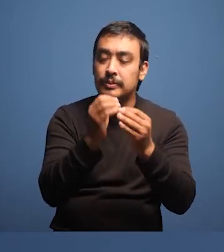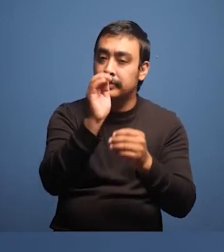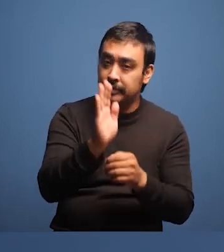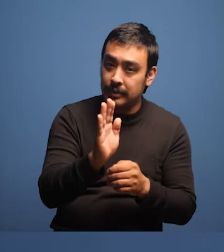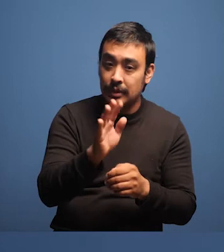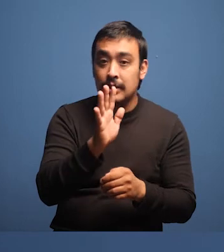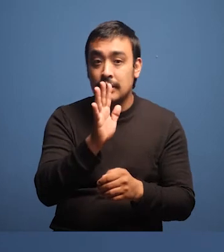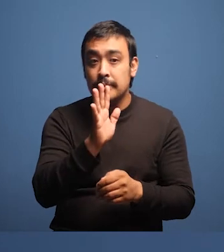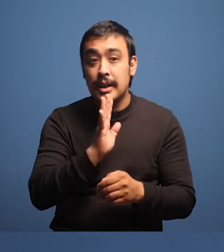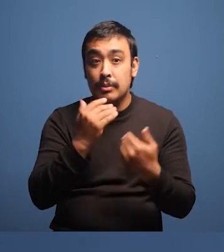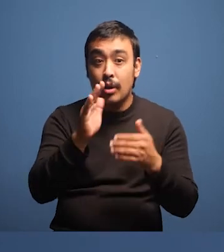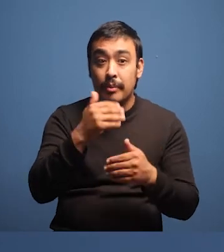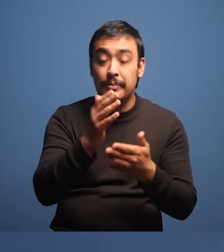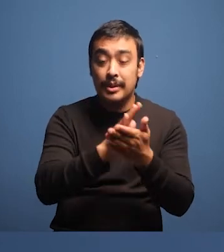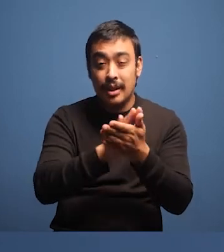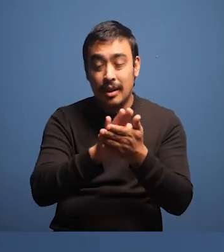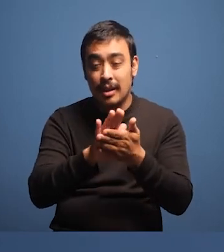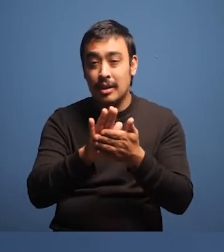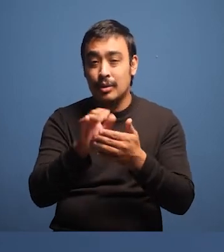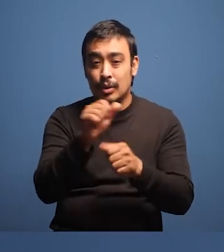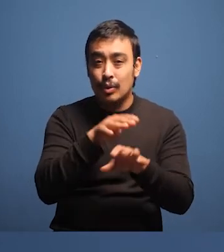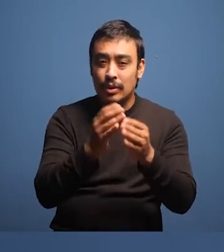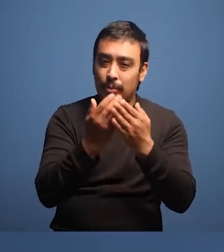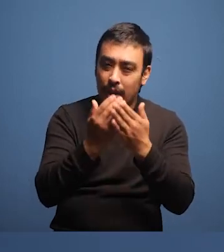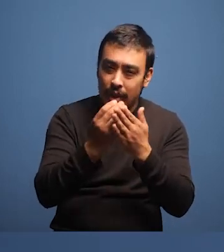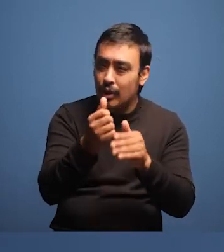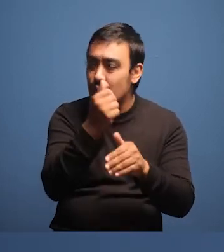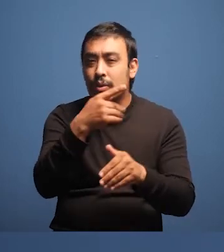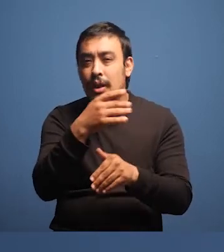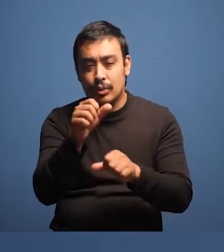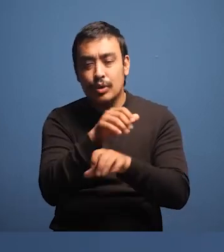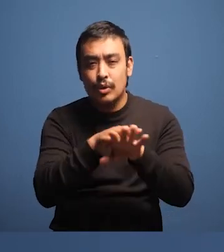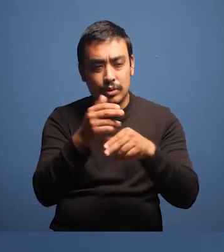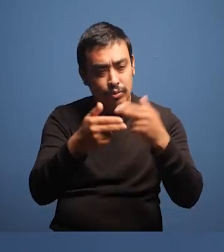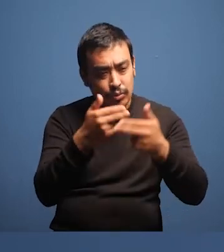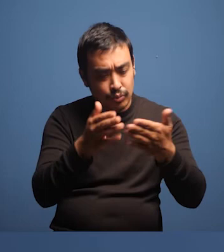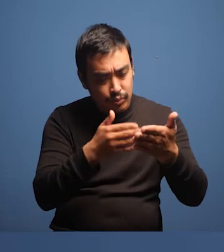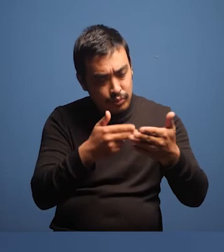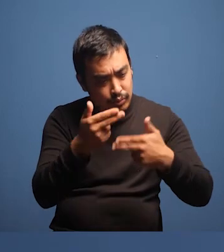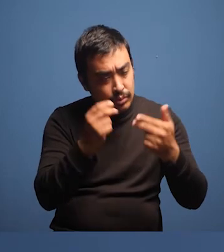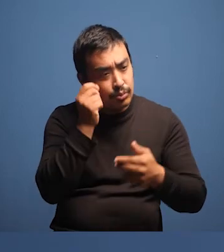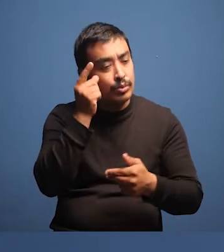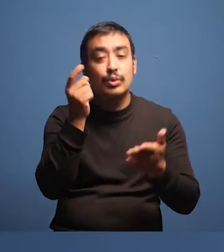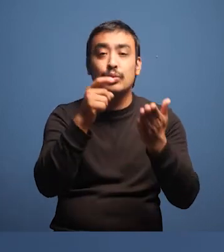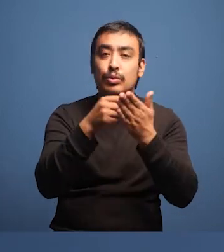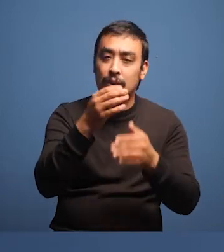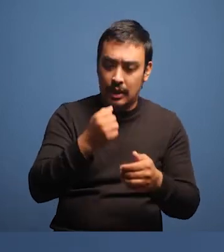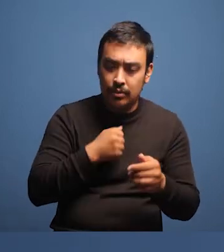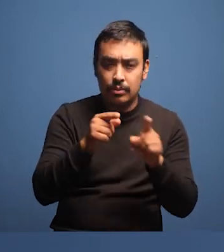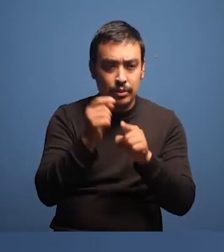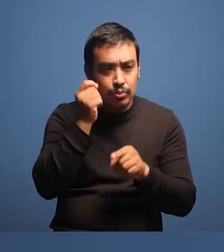5 वर्ष भइसकेपछि चाहिँ बिस्तारै अब उनीहरूको स्टडीको लागि अरूहरूको लागि भने उनीहरूले पनि चलाउन सिकिरहेको हुन्छ, बुझ्न थालिसकेको हुन्छ अथवा आफूले